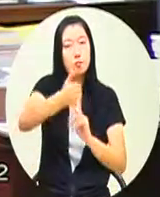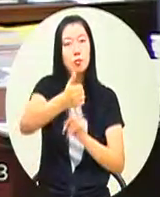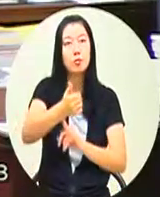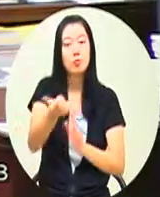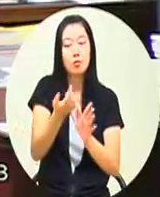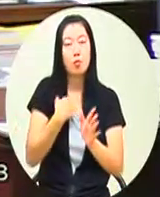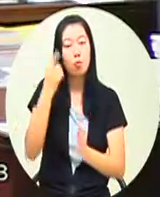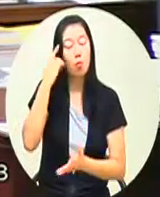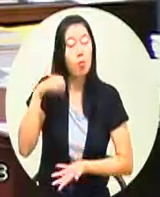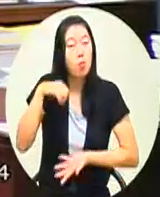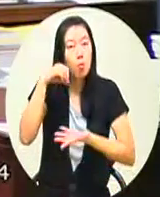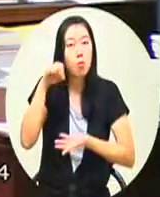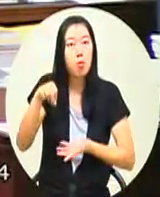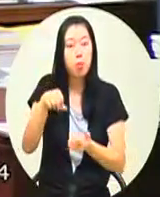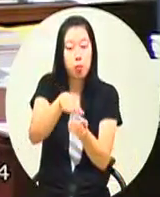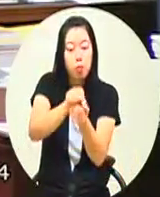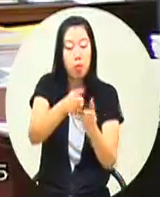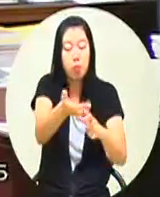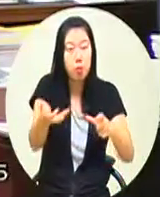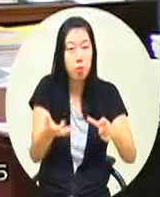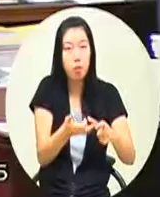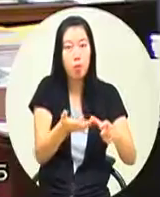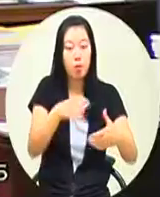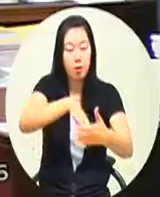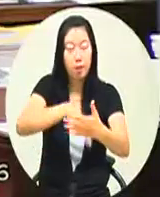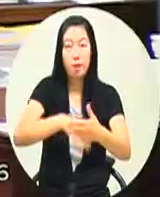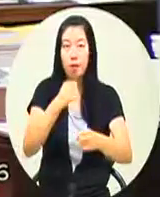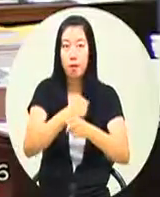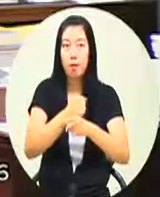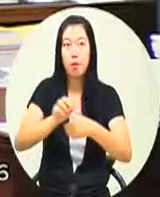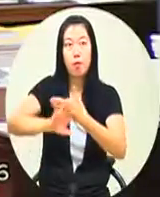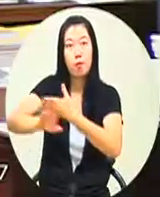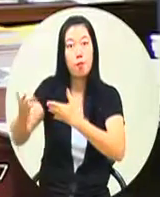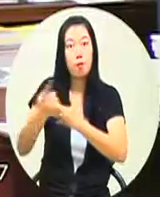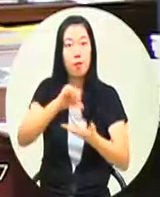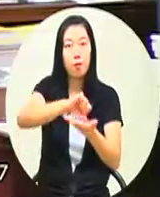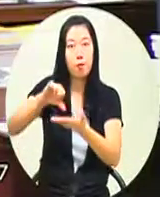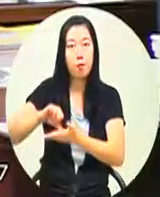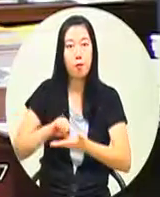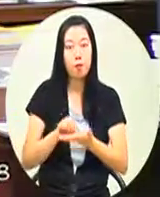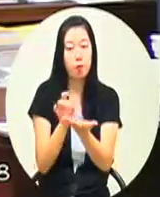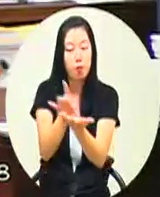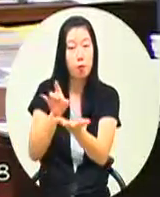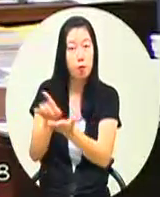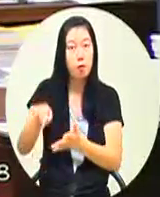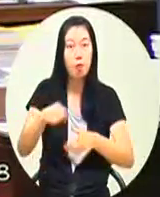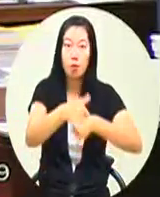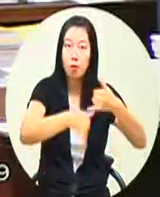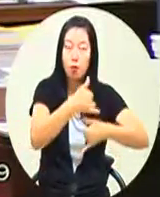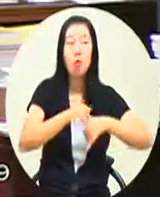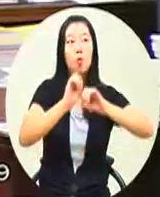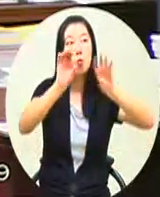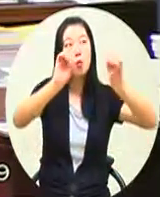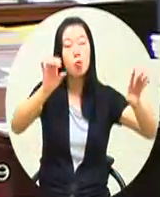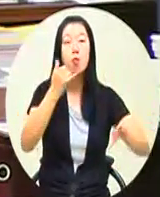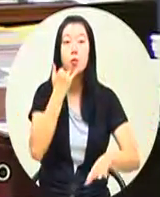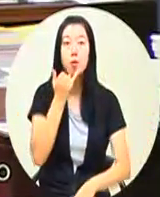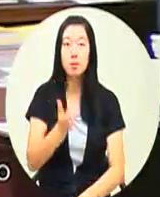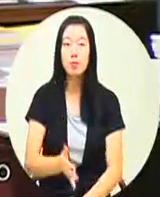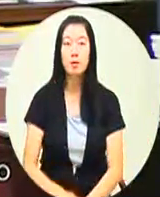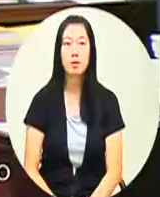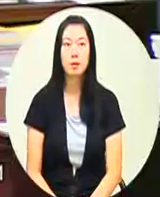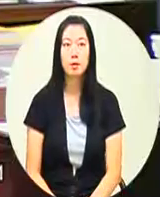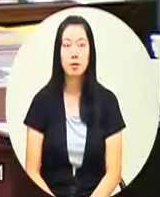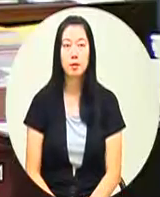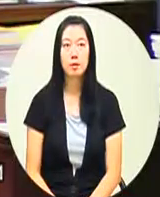有提一个方案，就在澄清湖里面是不是可以做一些外来种的移除的一些活动，跟水公司来做合作，局长你